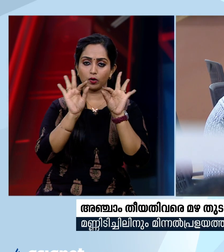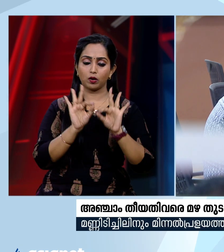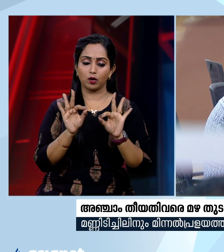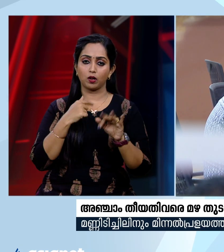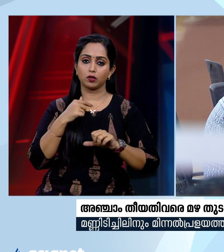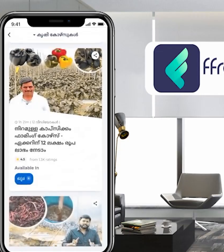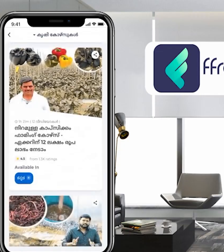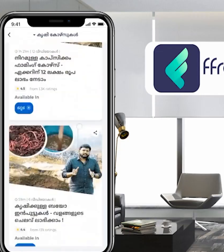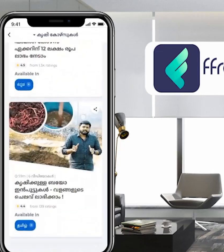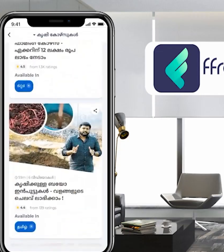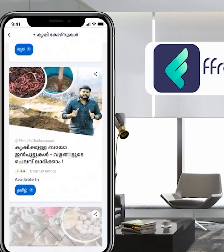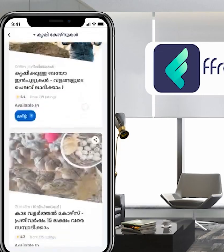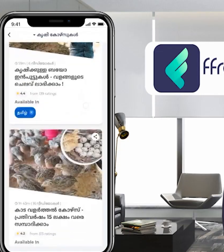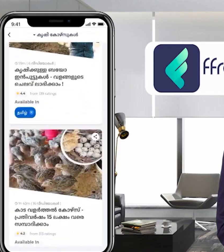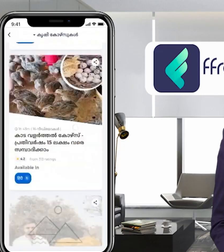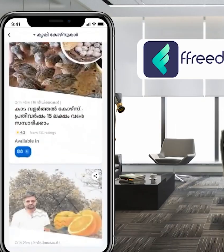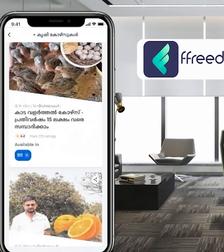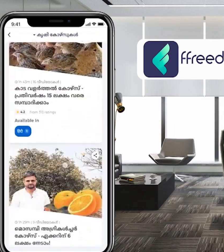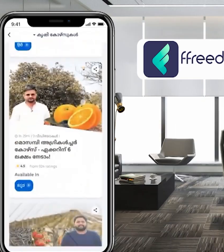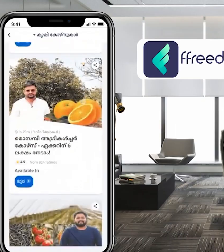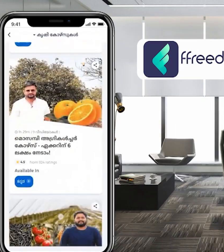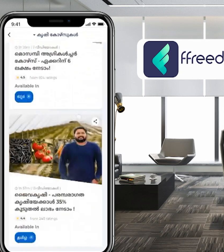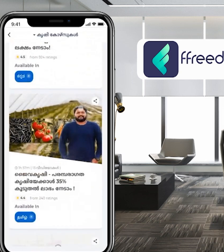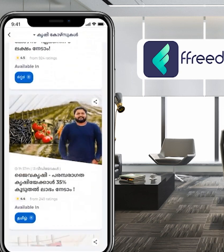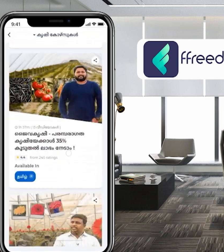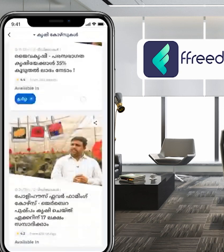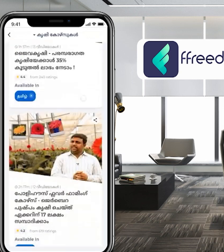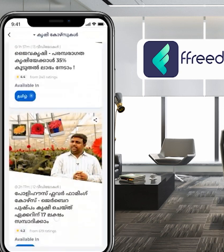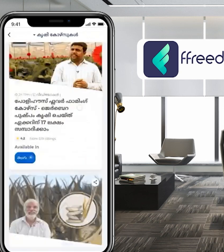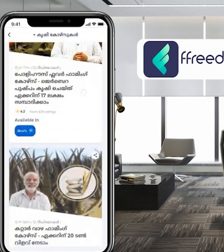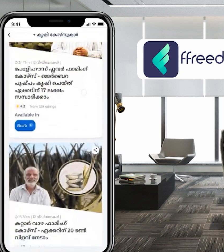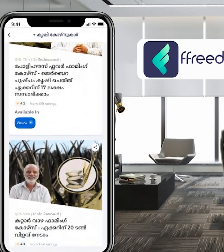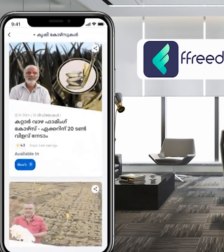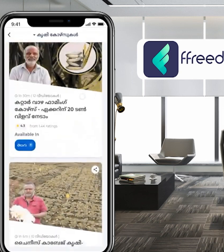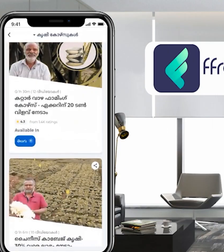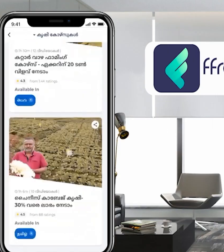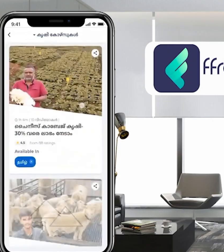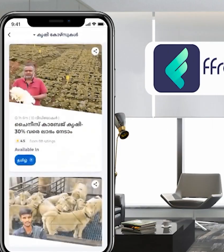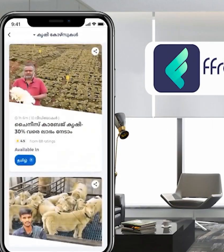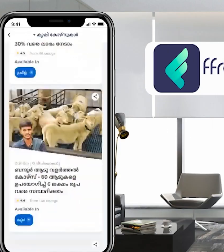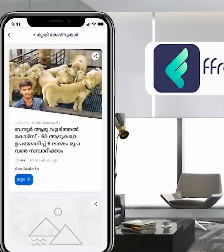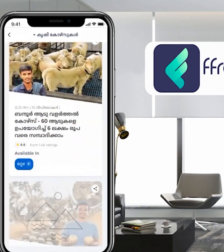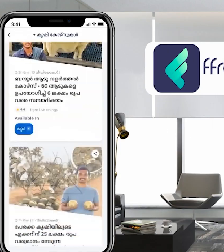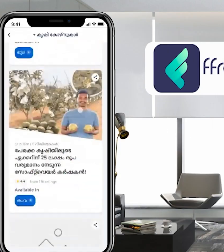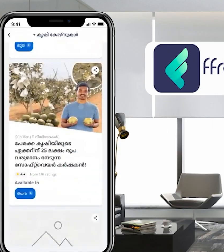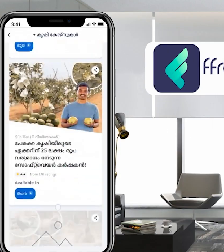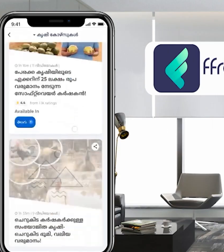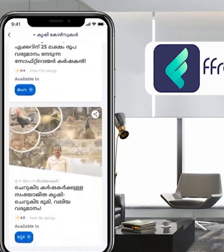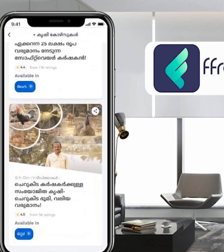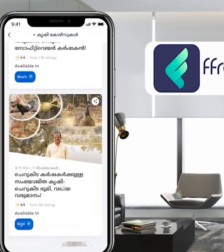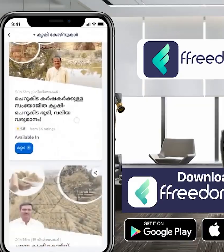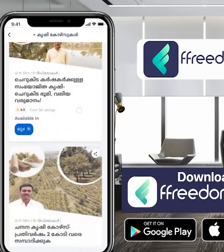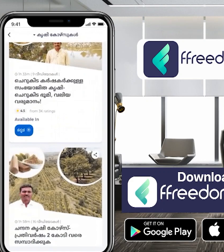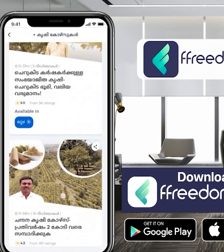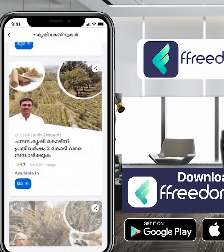വേണ്ടി ചെയ്യേണ്ടതുണ്ട്. കർഷകരുടെ നന്മയ്ക്ക് വേണ്ടി ഇവിടെ 500 വിജയം നേടിയ കർഷകർ നിങ്ങൾക്ക് ക്ഷമയോടെ പാഠങ്ങൾ